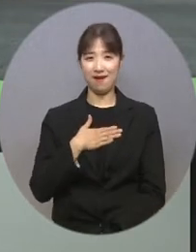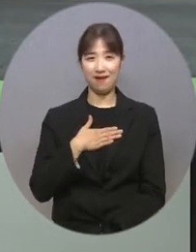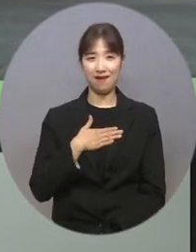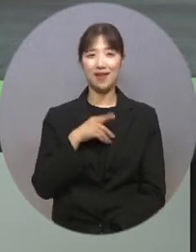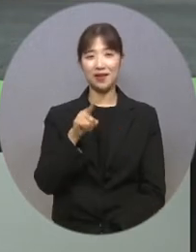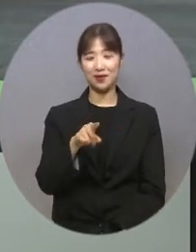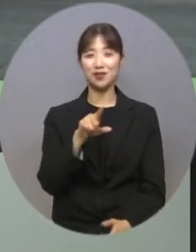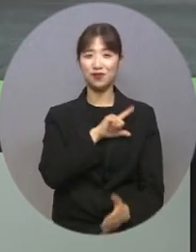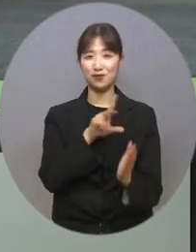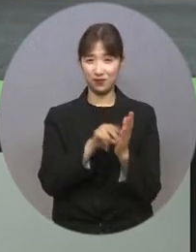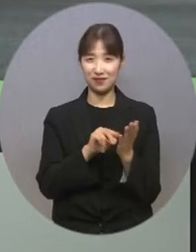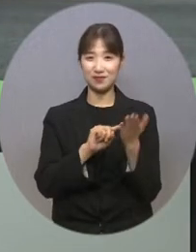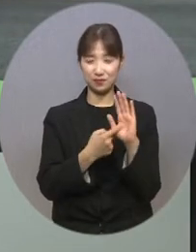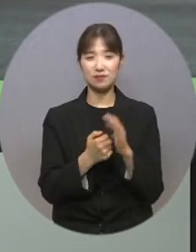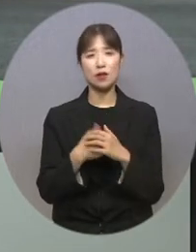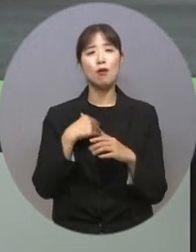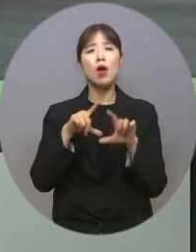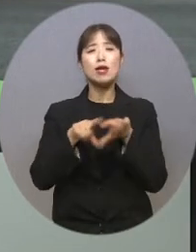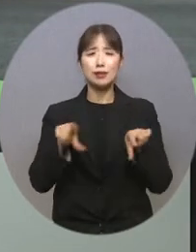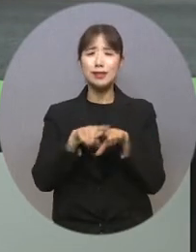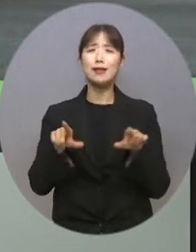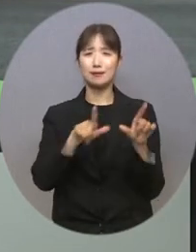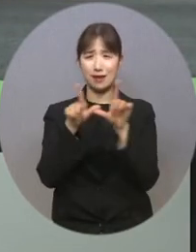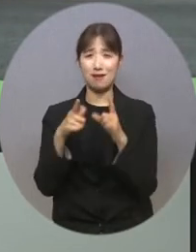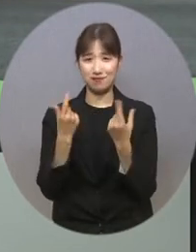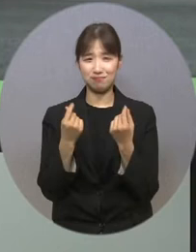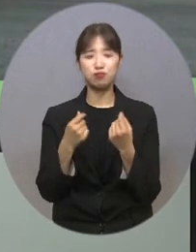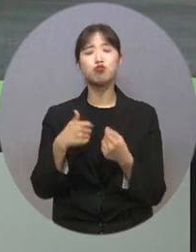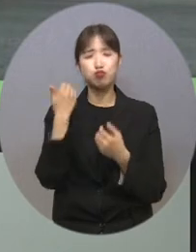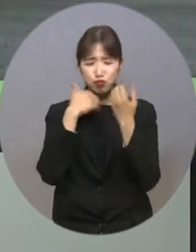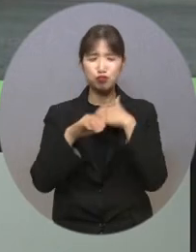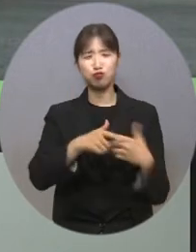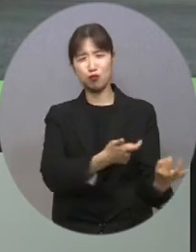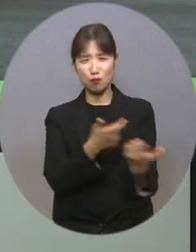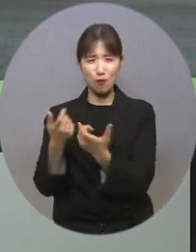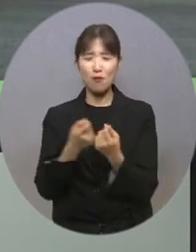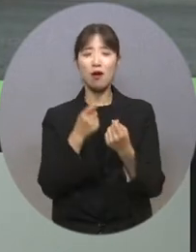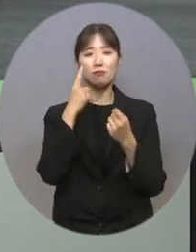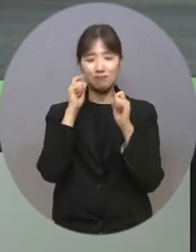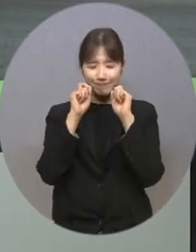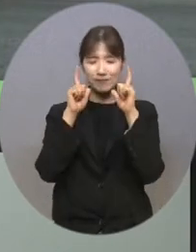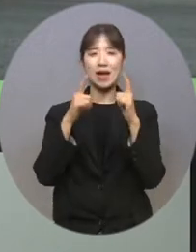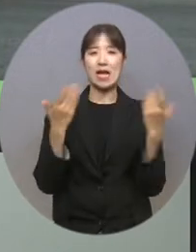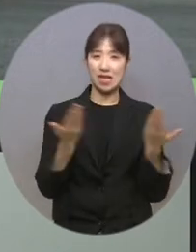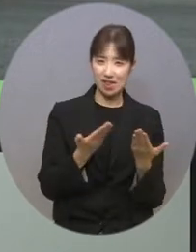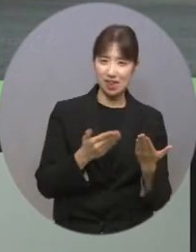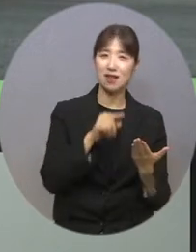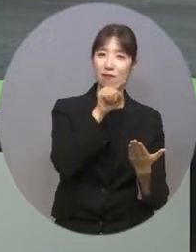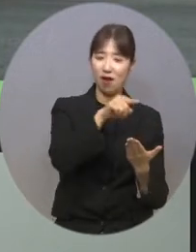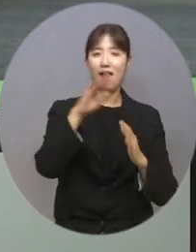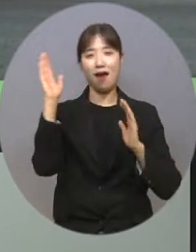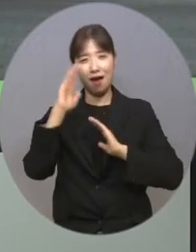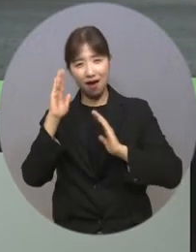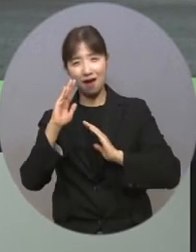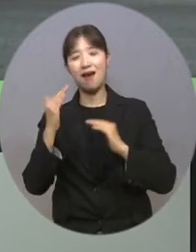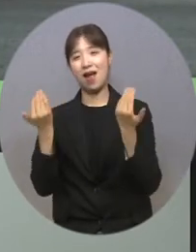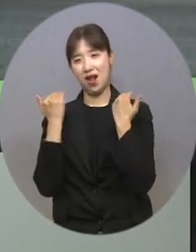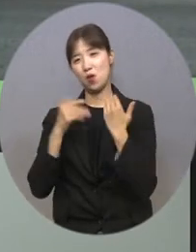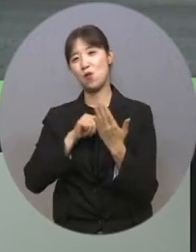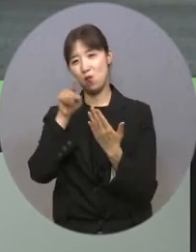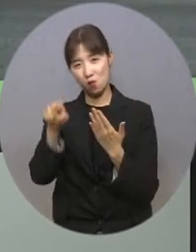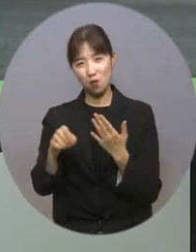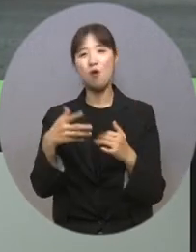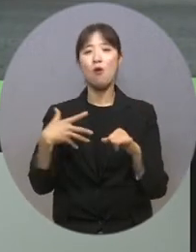어 일상의 삶이 줘 일단 누구나 눈을 떠서 직장이 던 학생 으로서 의 삶을 사랑하실 거고 또 그밖의